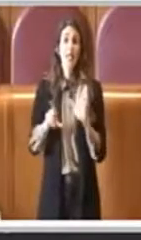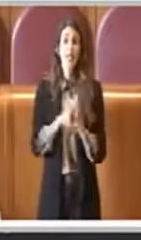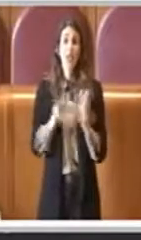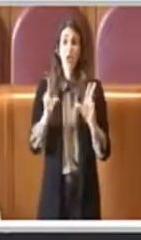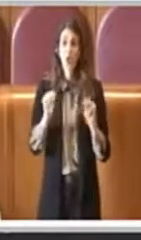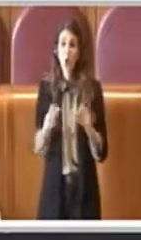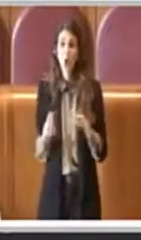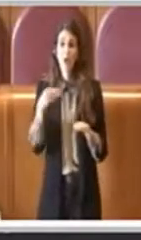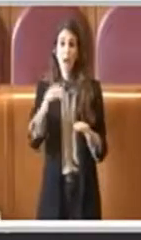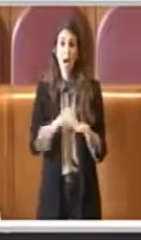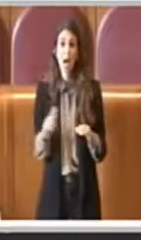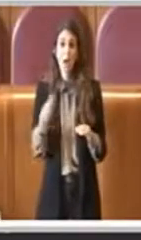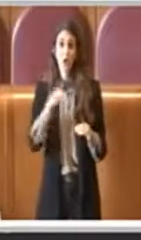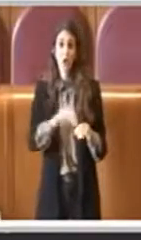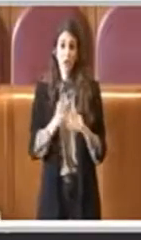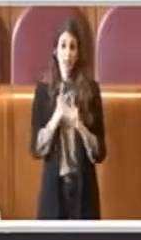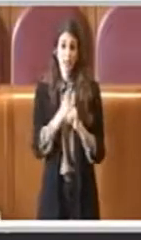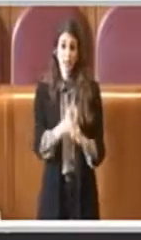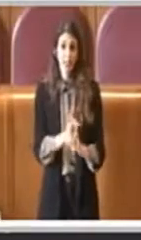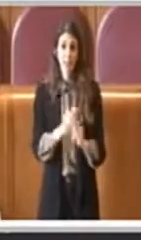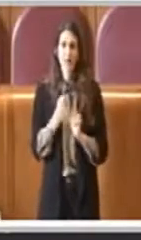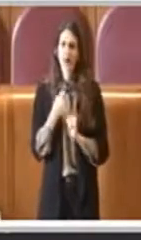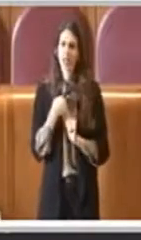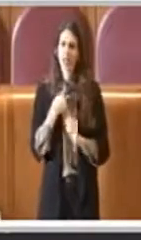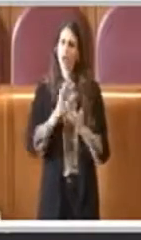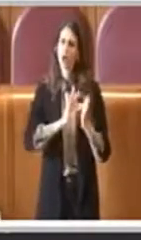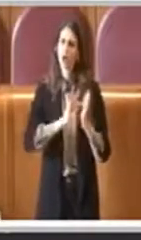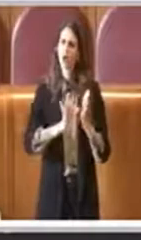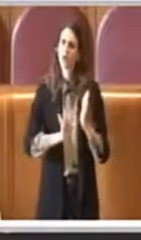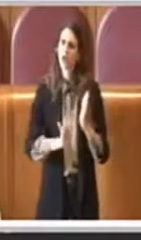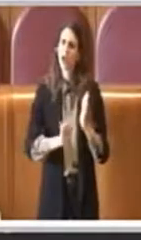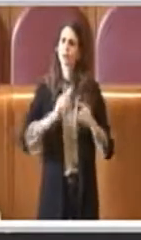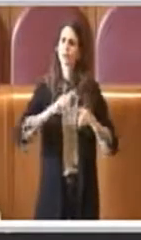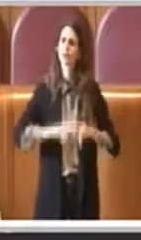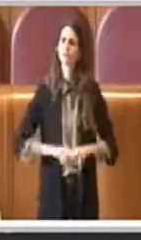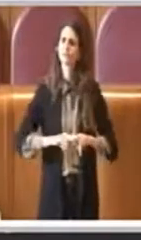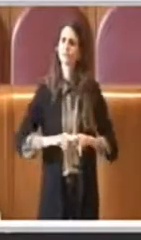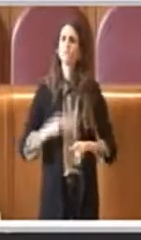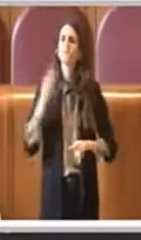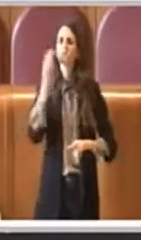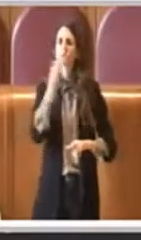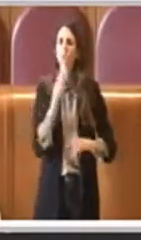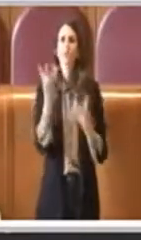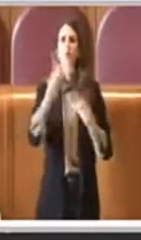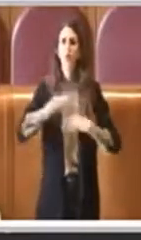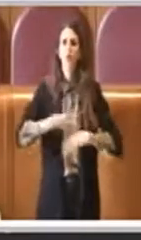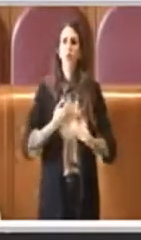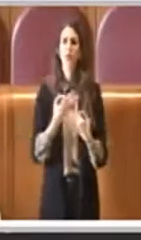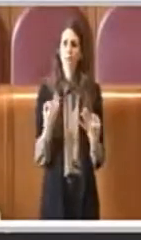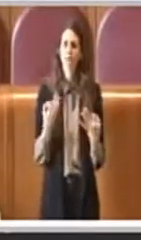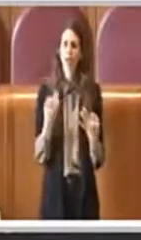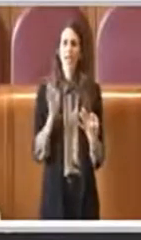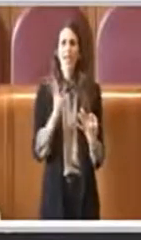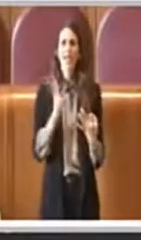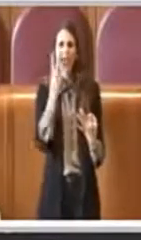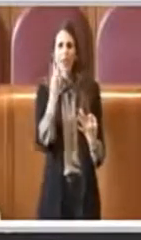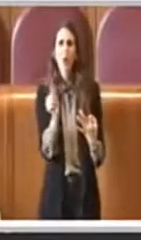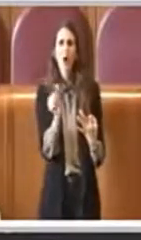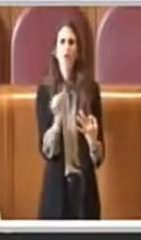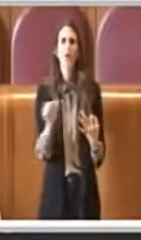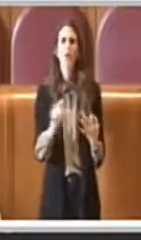perché questo periodo, perché questo innanzitutto funziona già così, ma riguarda il periodo di accesso. Quindi come